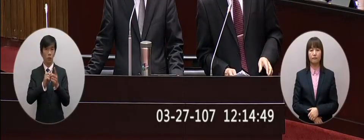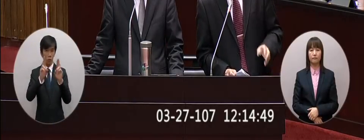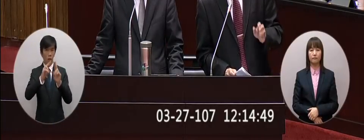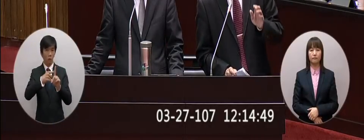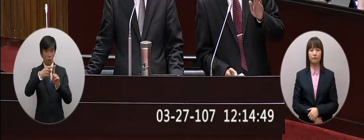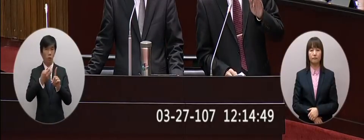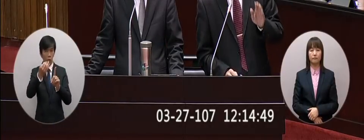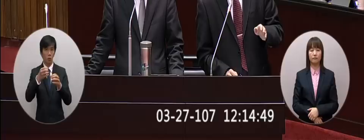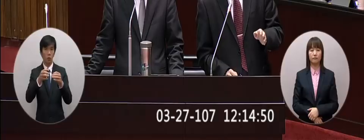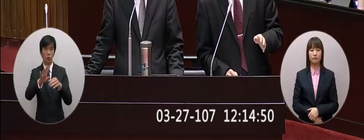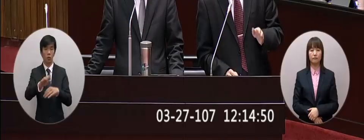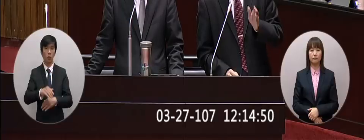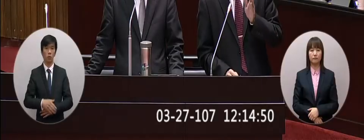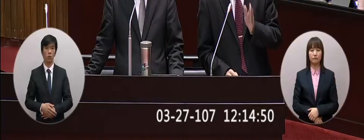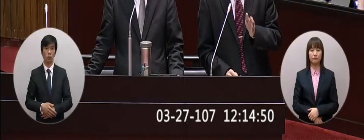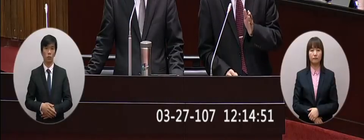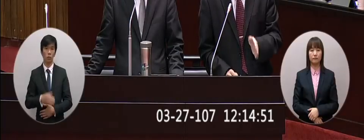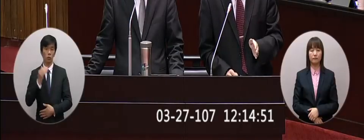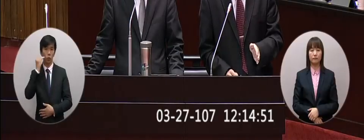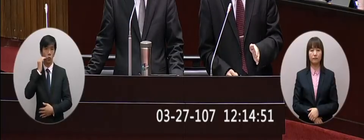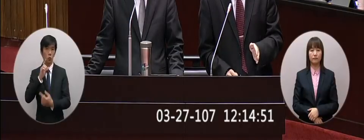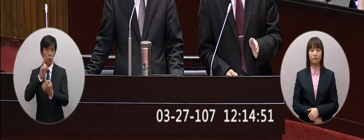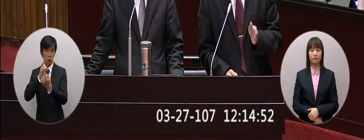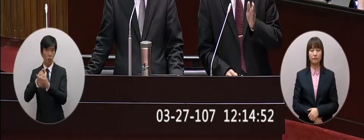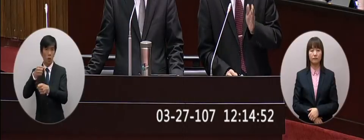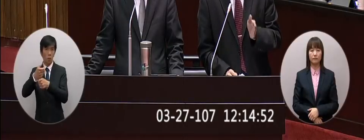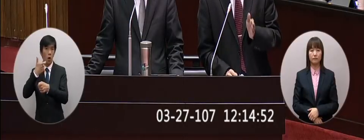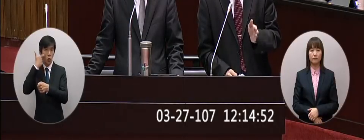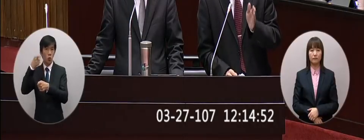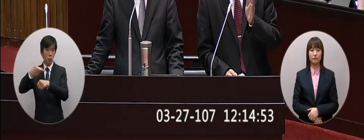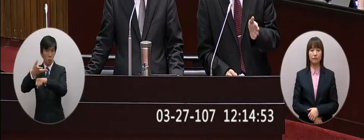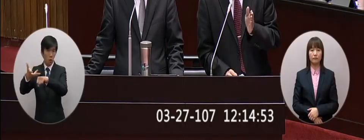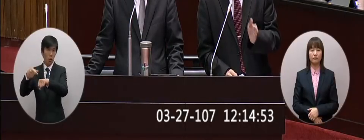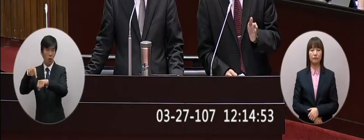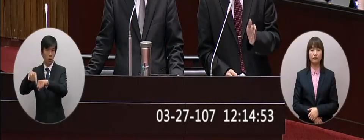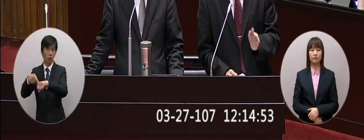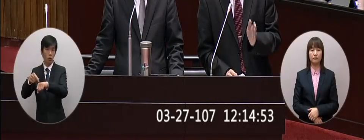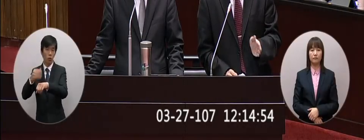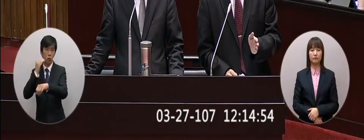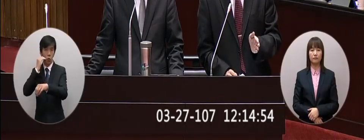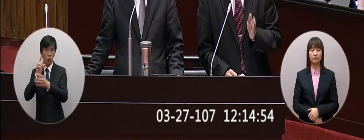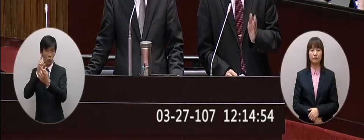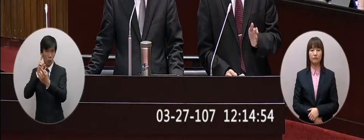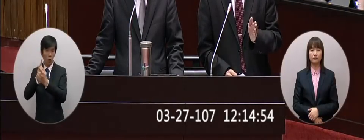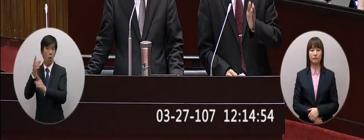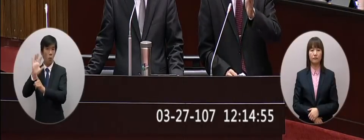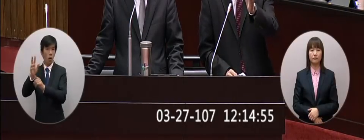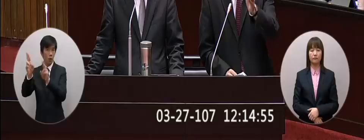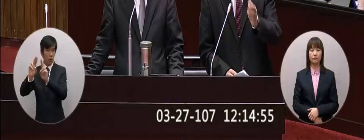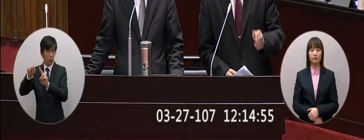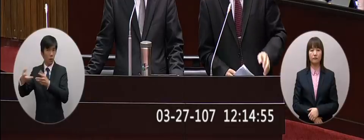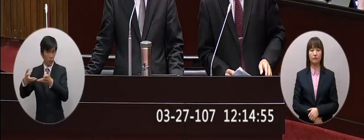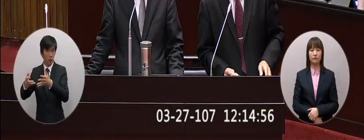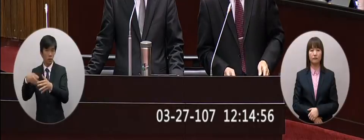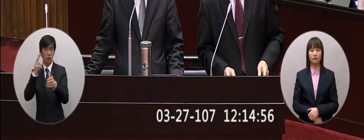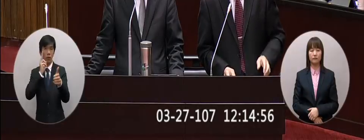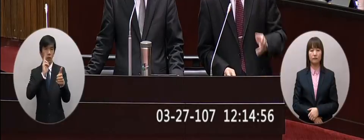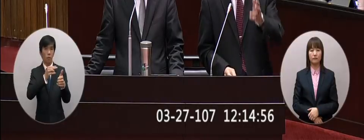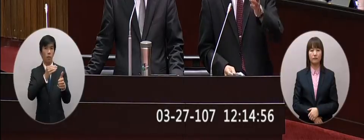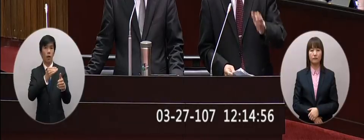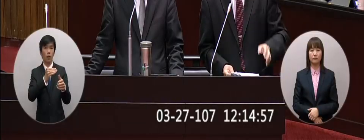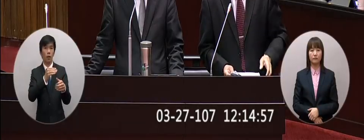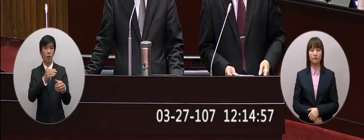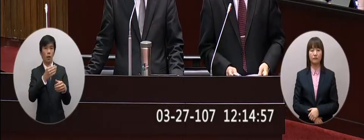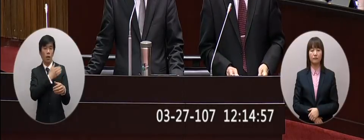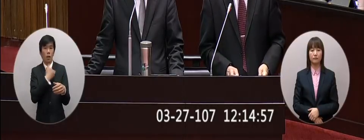那如果说针对我们马祖地区单独在风力发电方面，我会请能源局再来跟。我